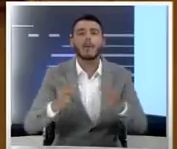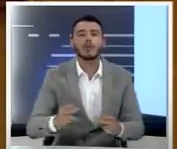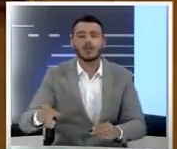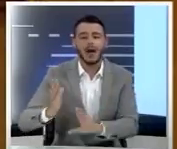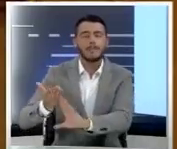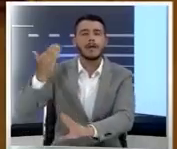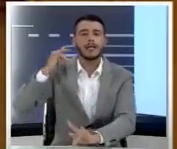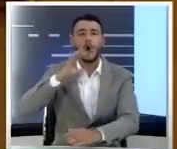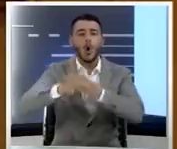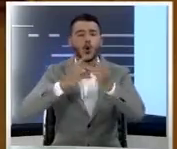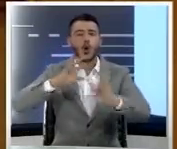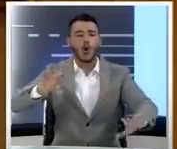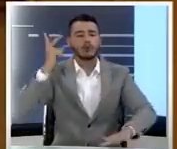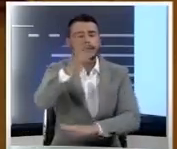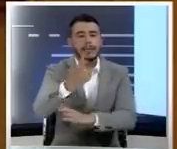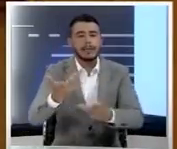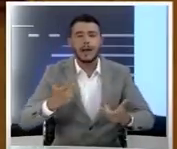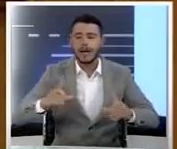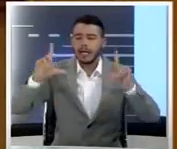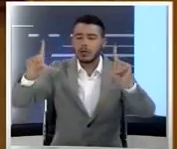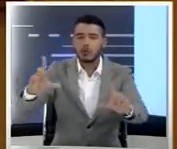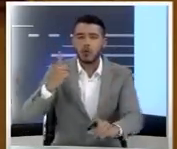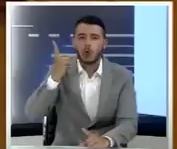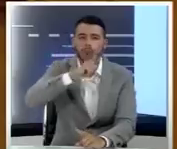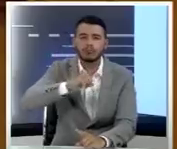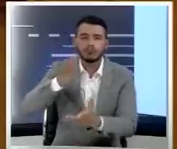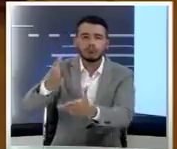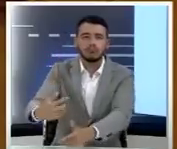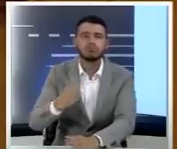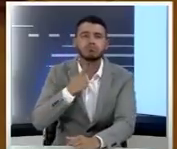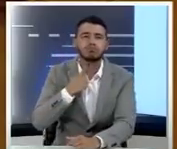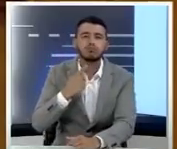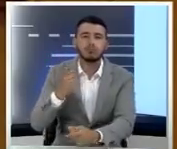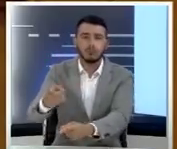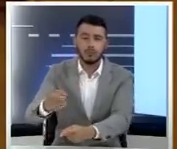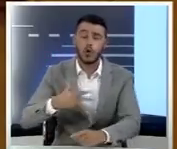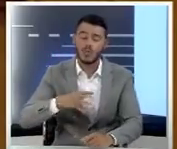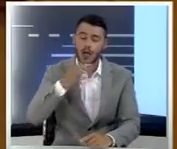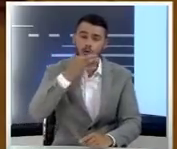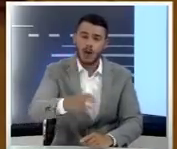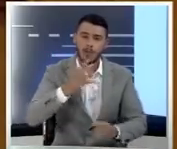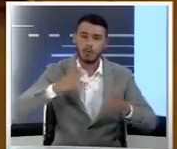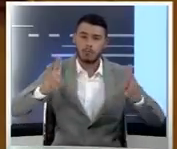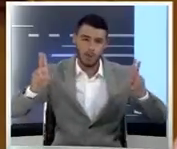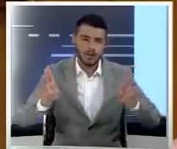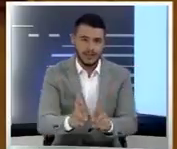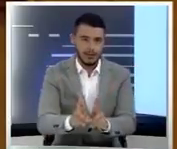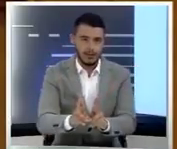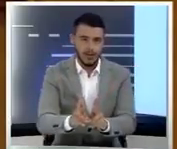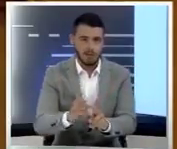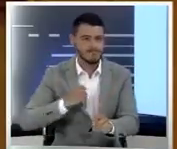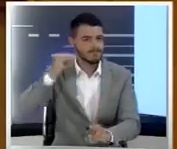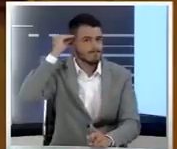είπαν. Θα κλείσω όμως με μία σύντομη αναφορά σε κάτι το οποίο θα ήθελα να κρατήσω εγώ